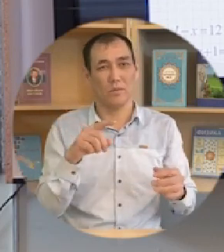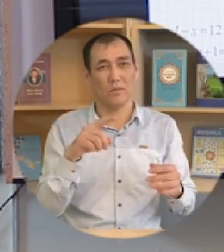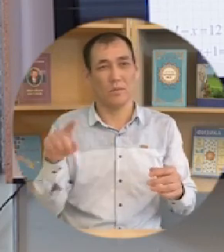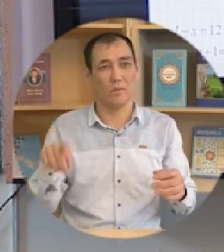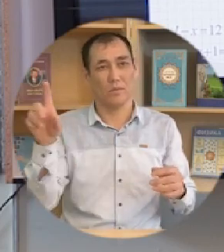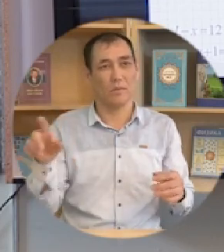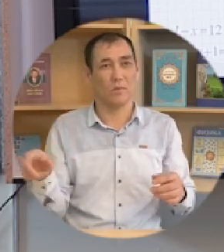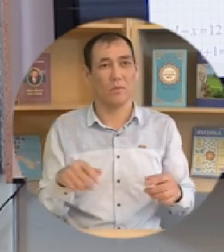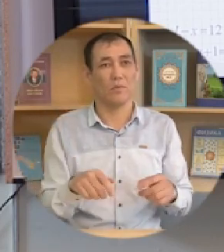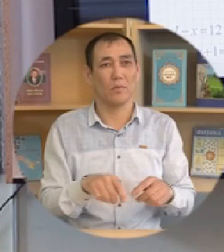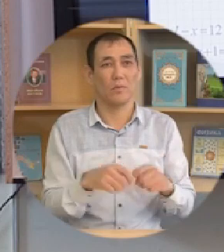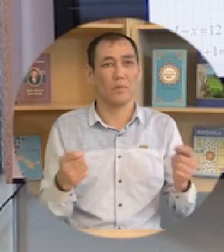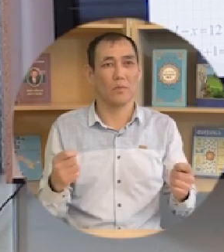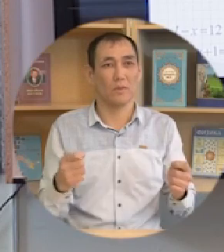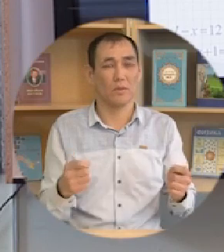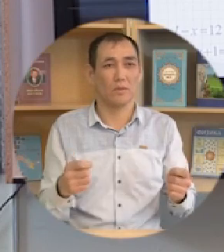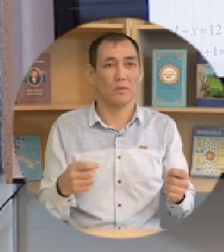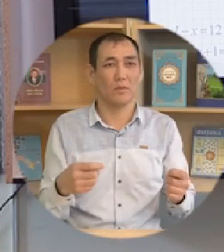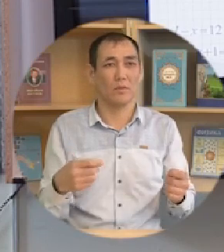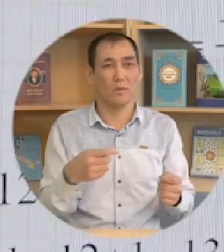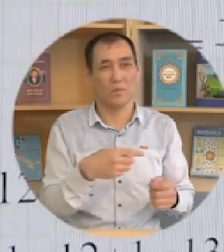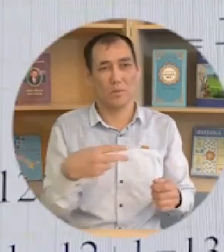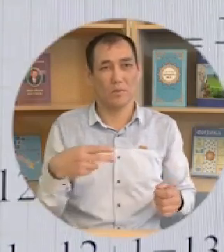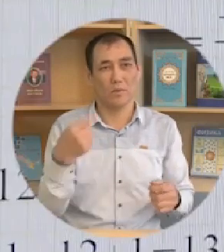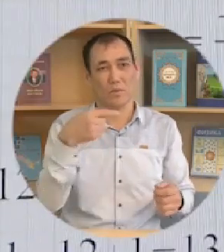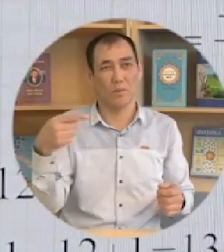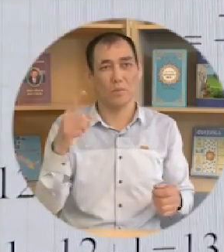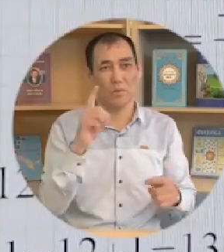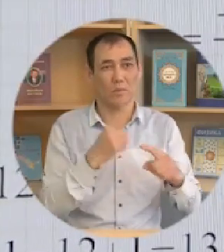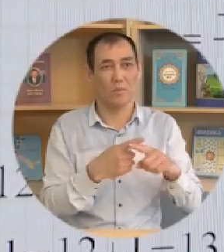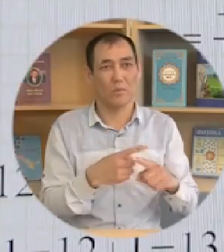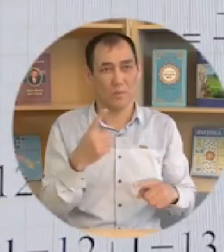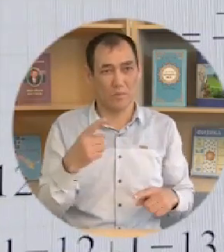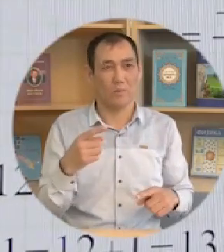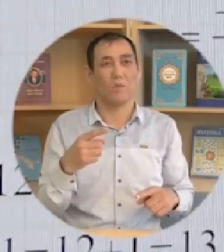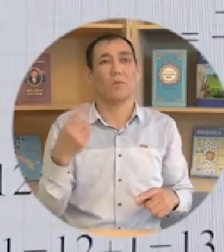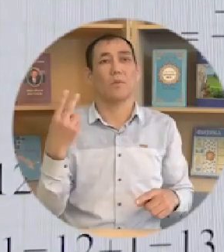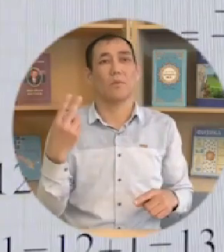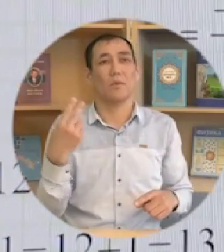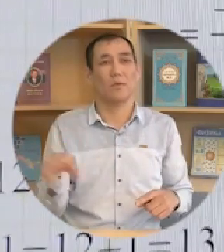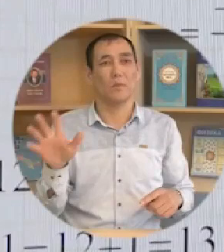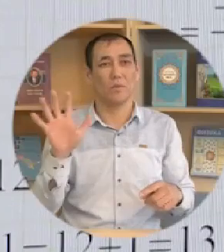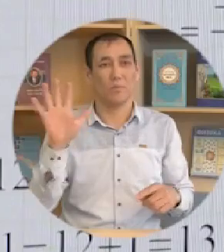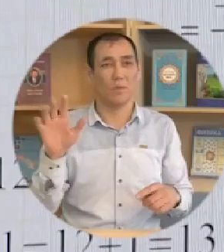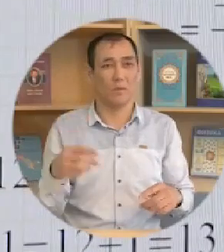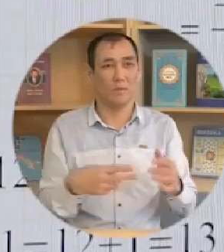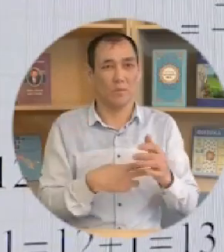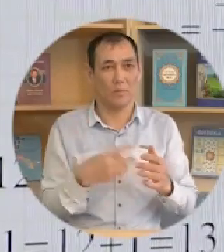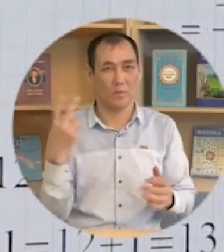кореніміздің шешімі x бірінші тең минус 1 қосылған 25 бөлінген